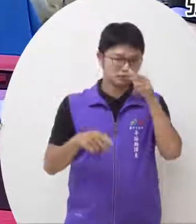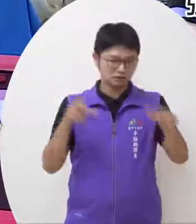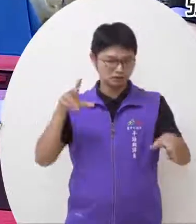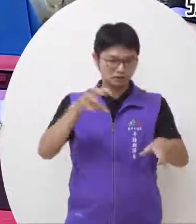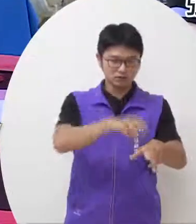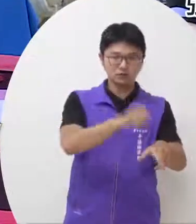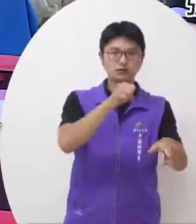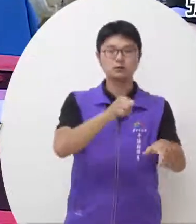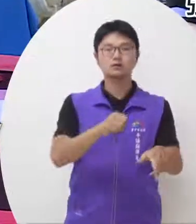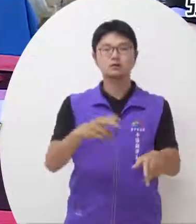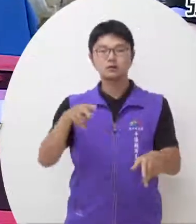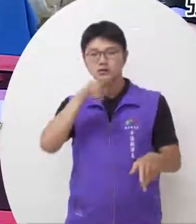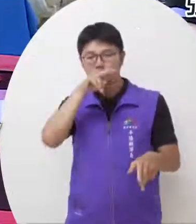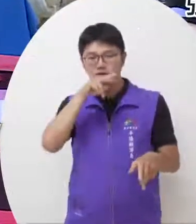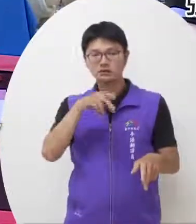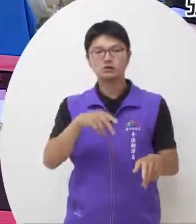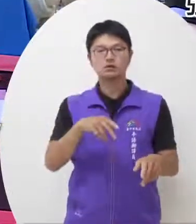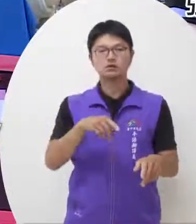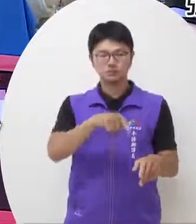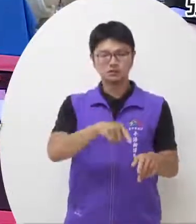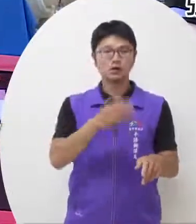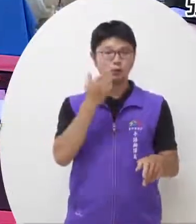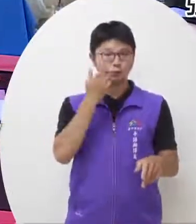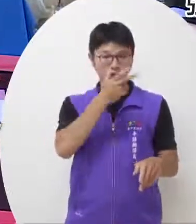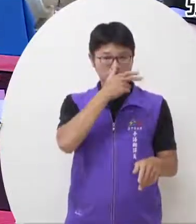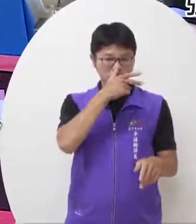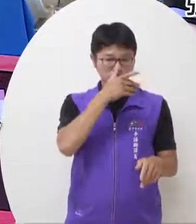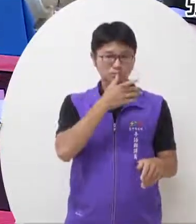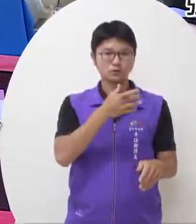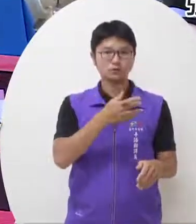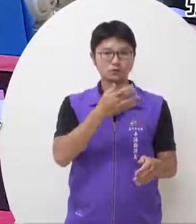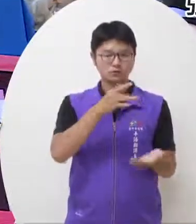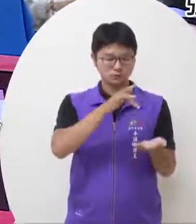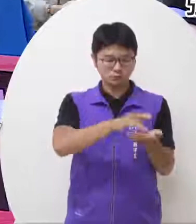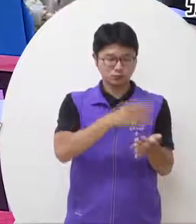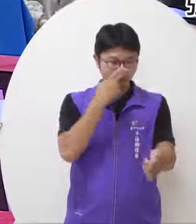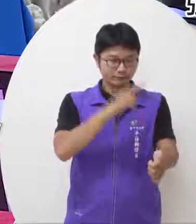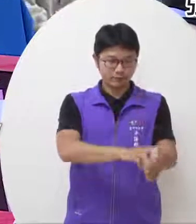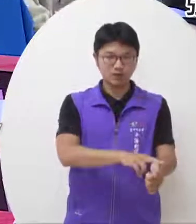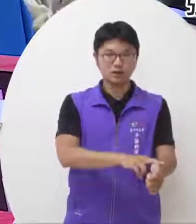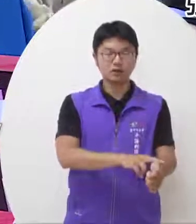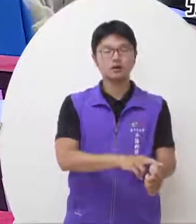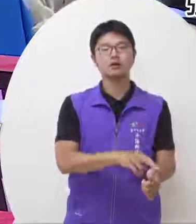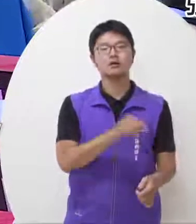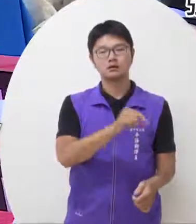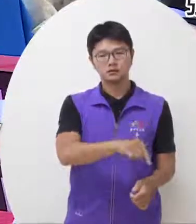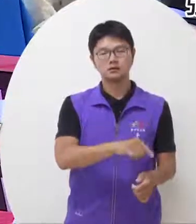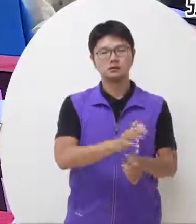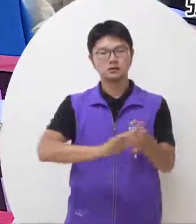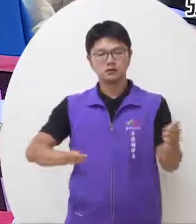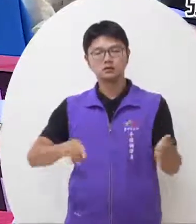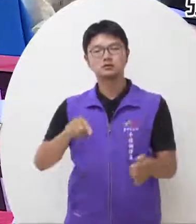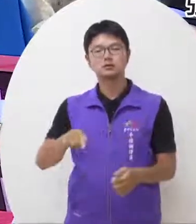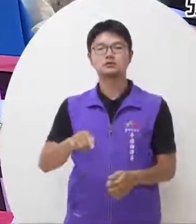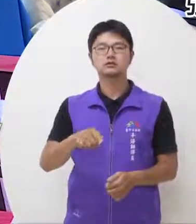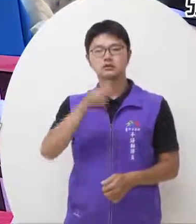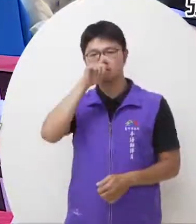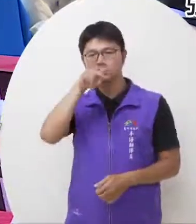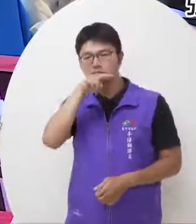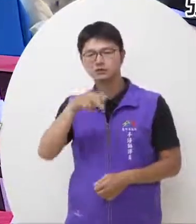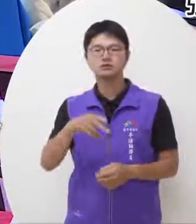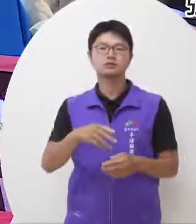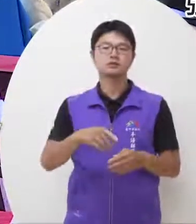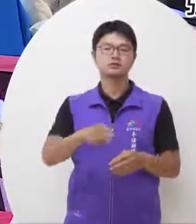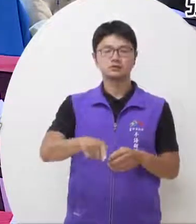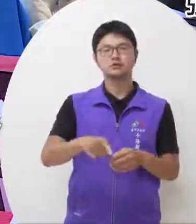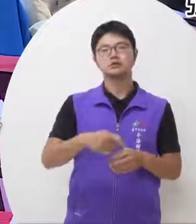虎，它也都出老鼠的。你如果把它毒死的话，会伤害到那些其他动物，所以现在不鼓励用这老鼠啊。我们现在